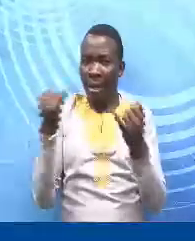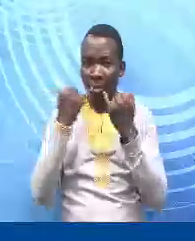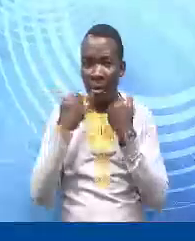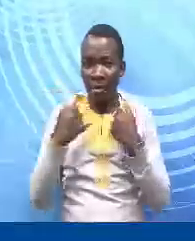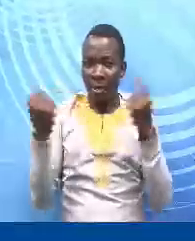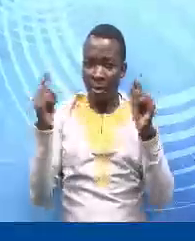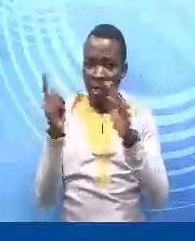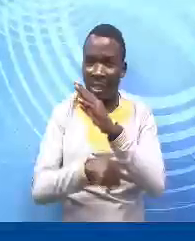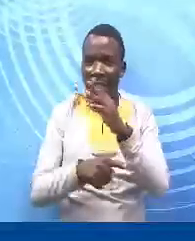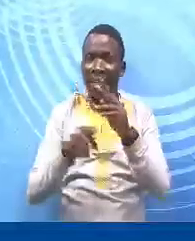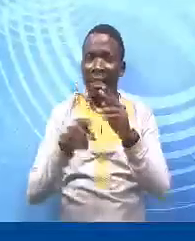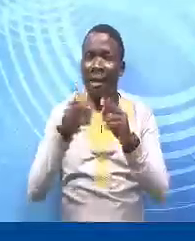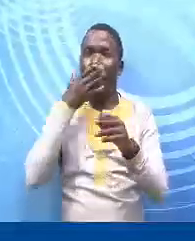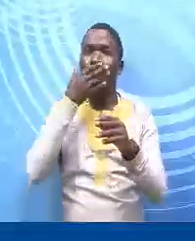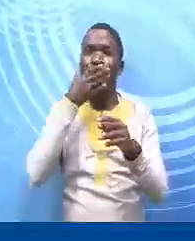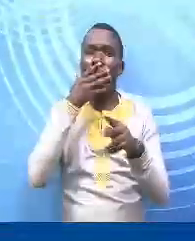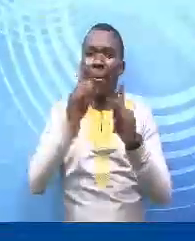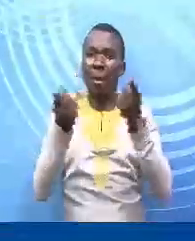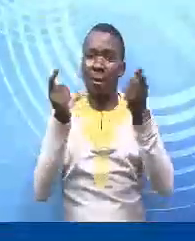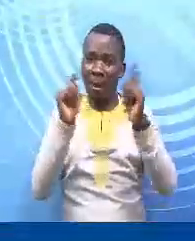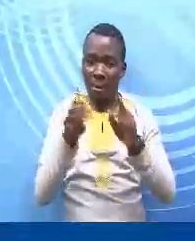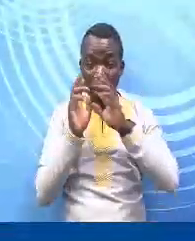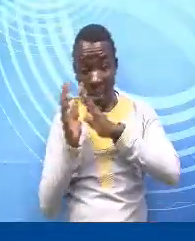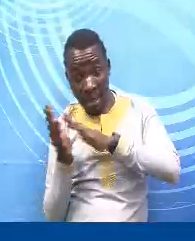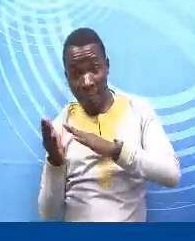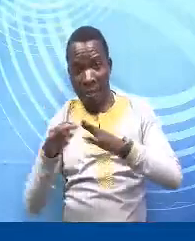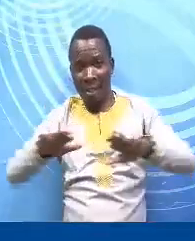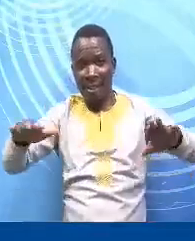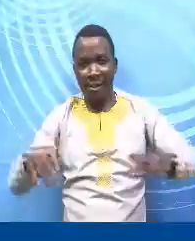induru abantu bahuriye baza basanga bangaritse hasi